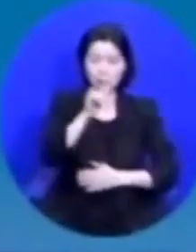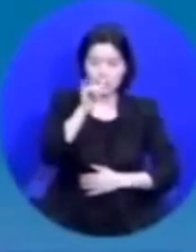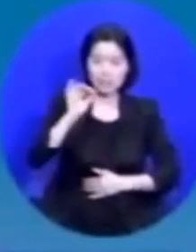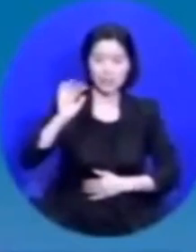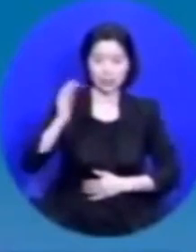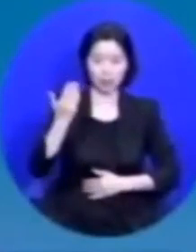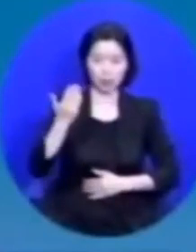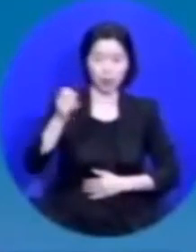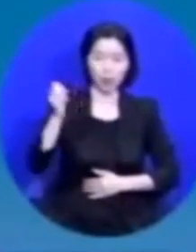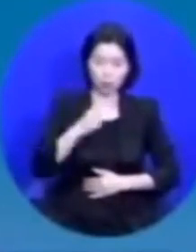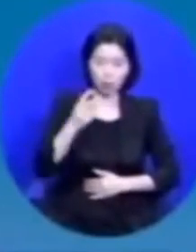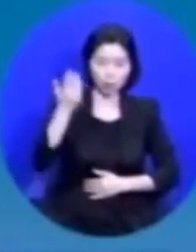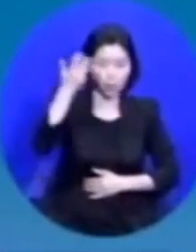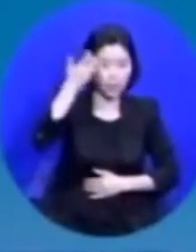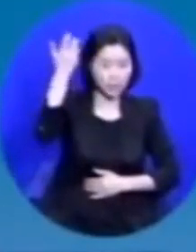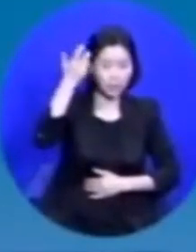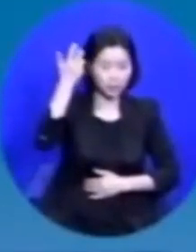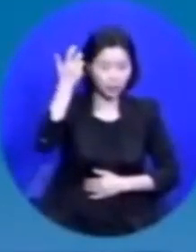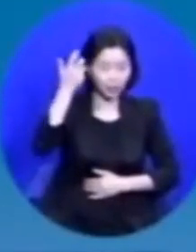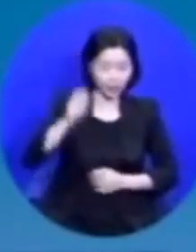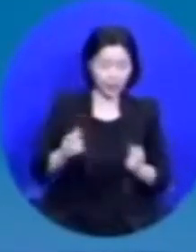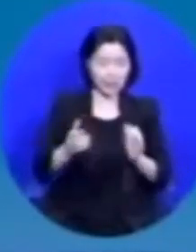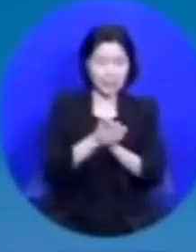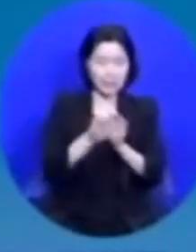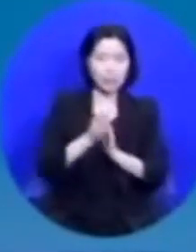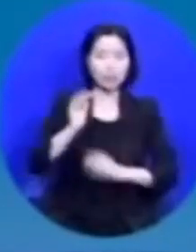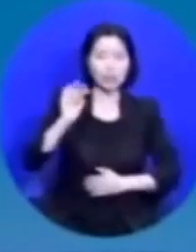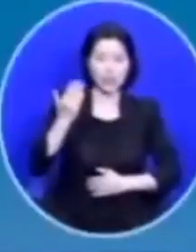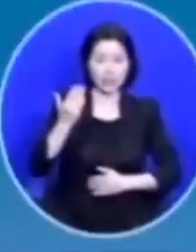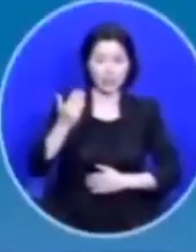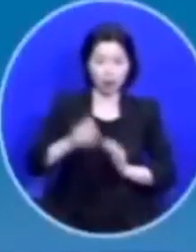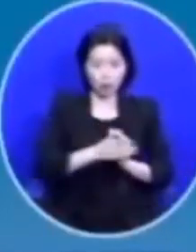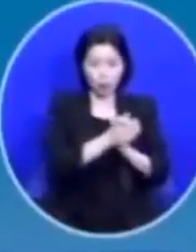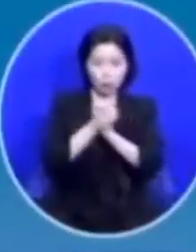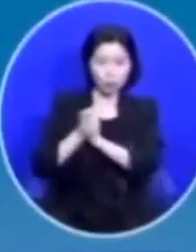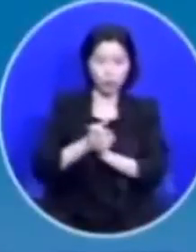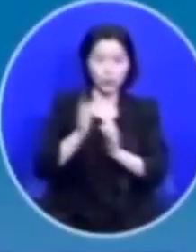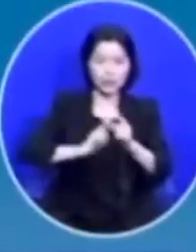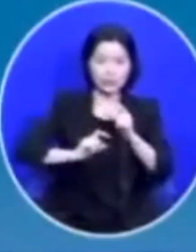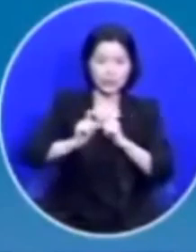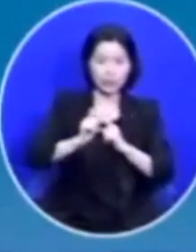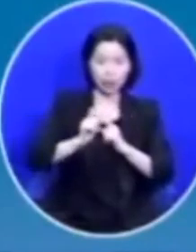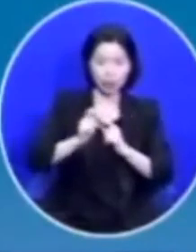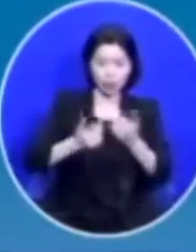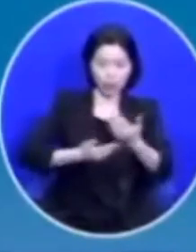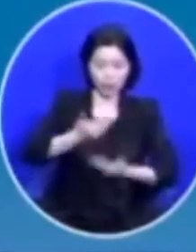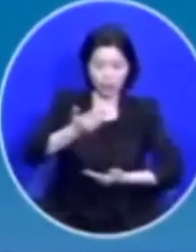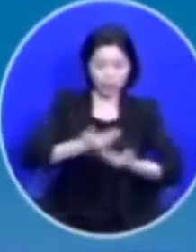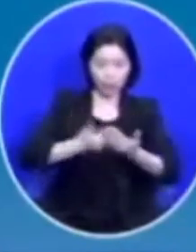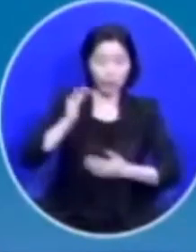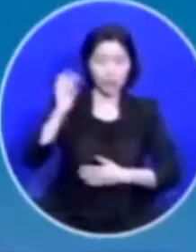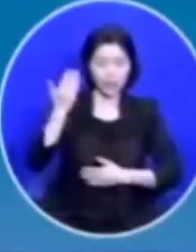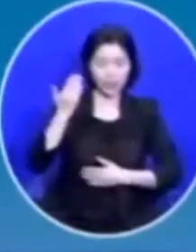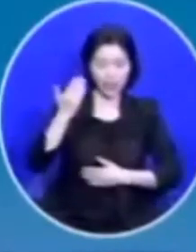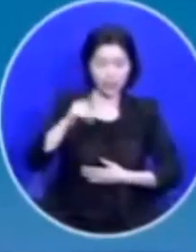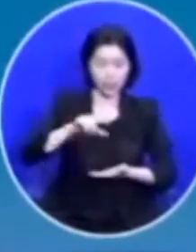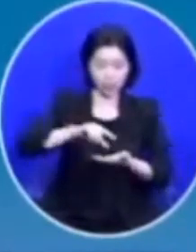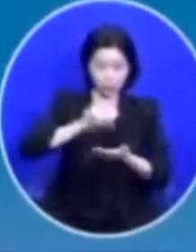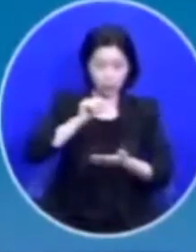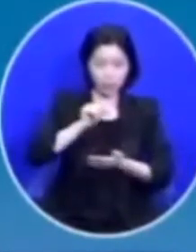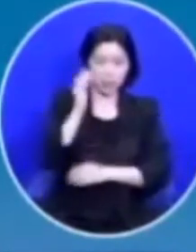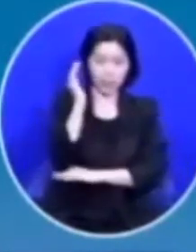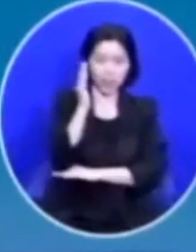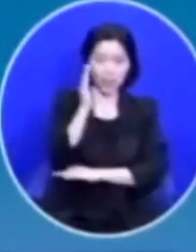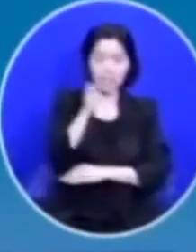영적인 동지 가 되어야 한다 영적인 우정을 거 서로 나누어야 한다 라는 요지의 강의를 이렇게